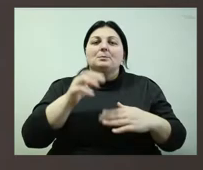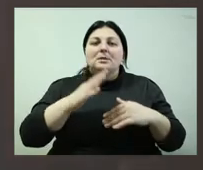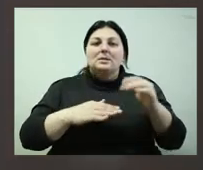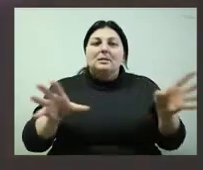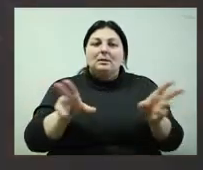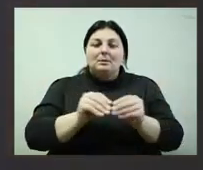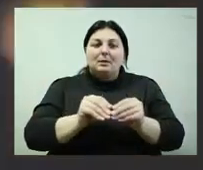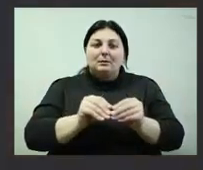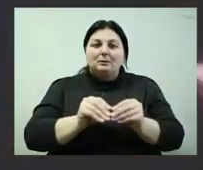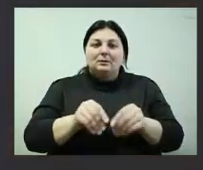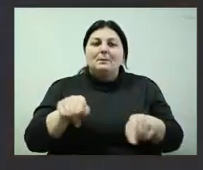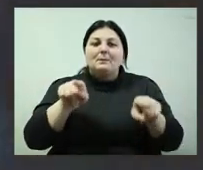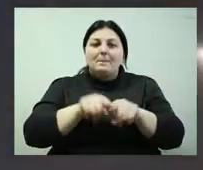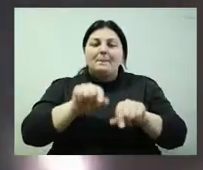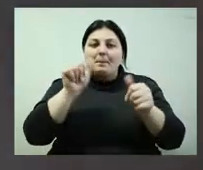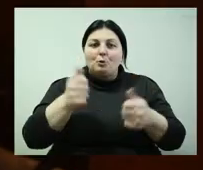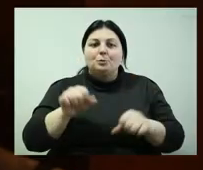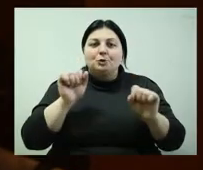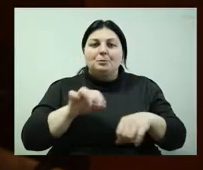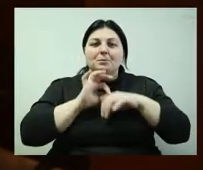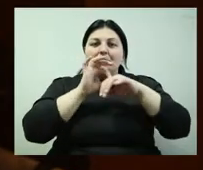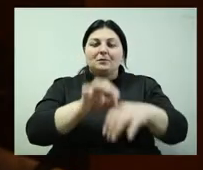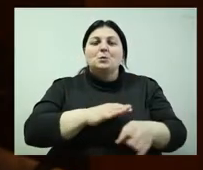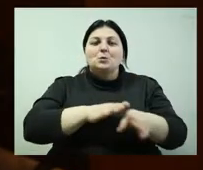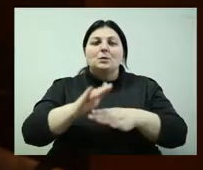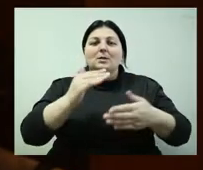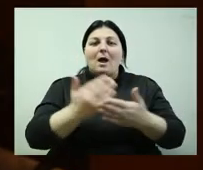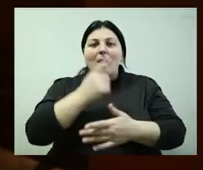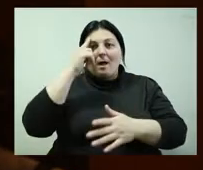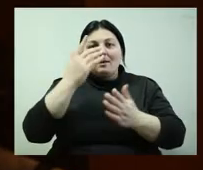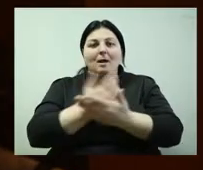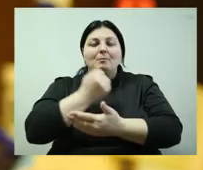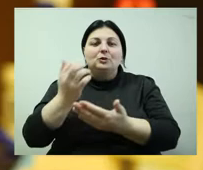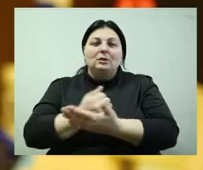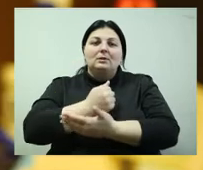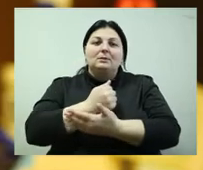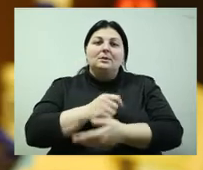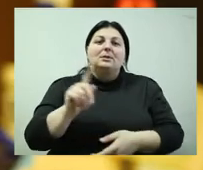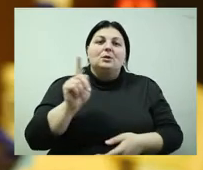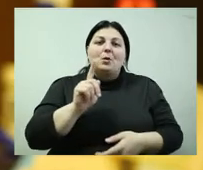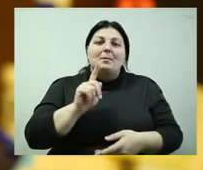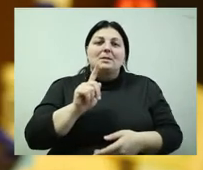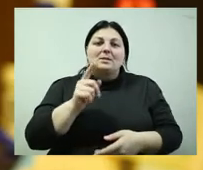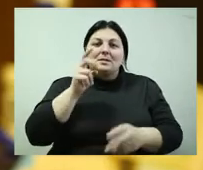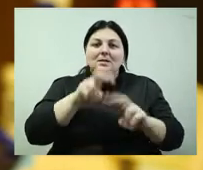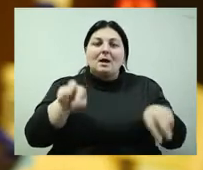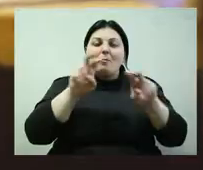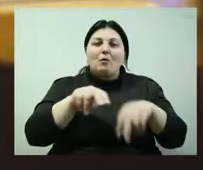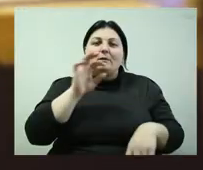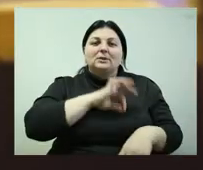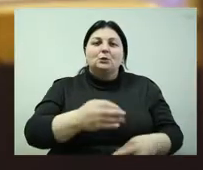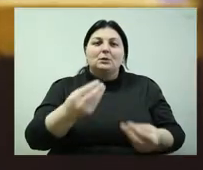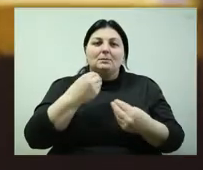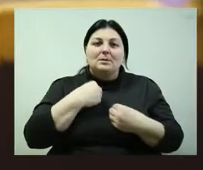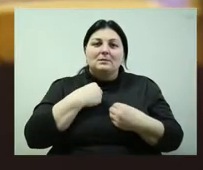დარგის სპეციალისტებთან ერთად. ამ მოდელმა შეიძლება მიგვიყვანოს სრულიად ახალ ამოცანამდე, რომელზე